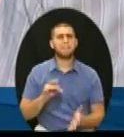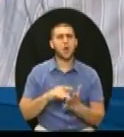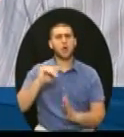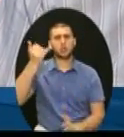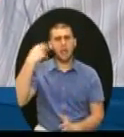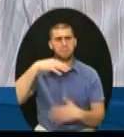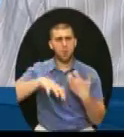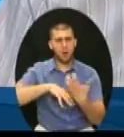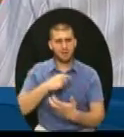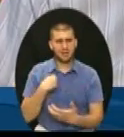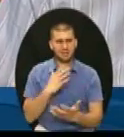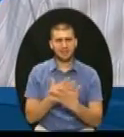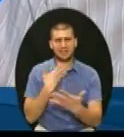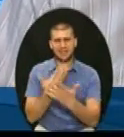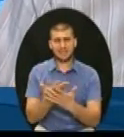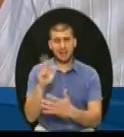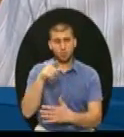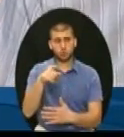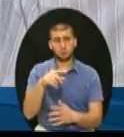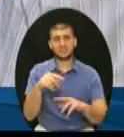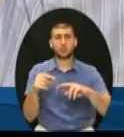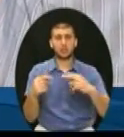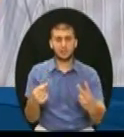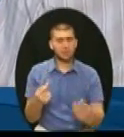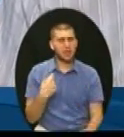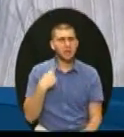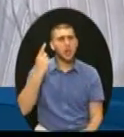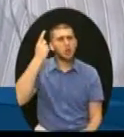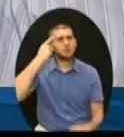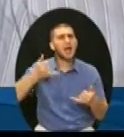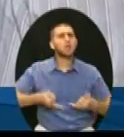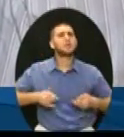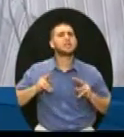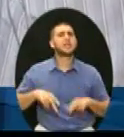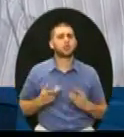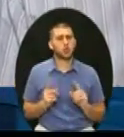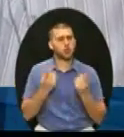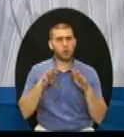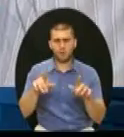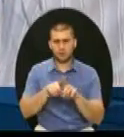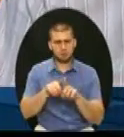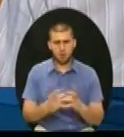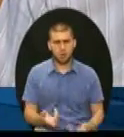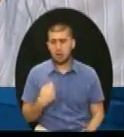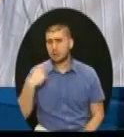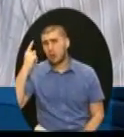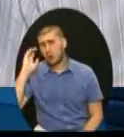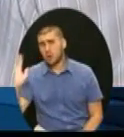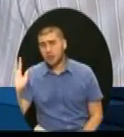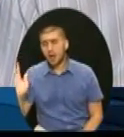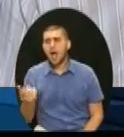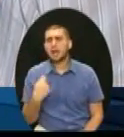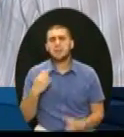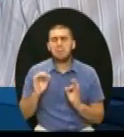מעורב בהם, ואני התייעץ איתו למרות שהוא מהצד השני. אני לא חושב שהיום יש תופעות כאלה. אני לא יודע, אבל